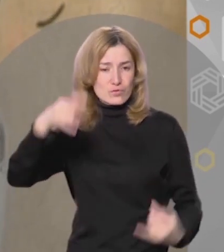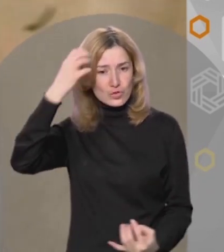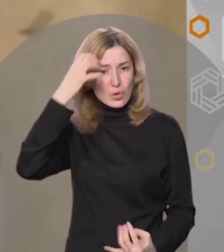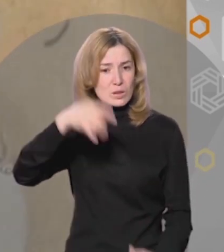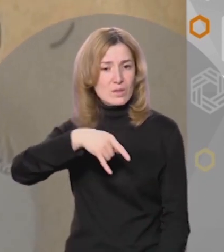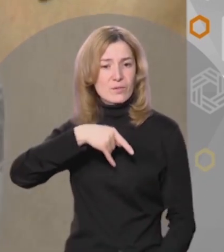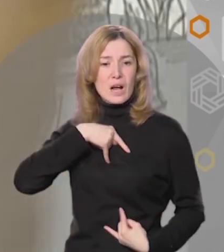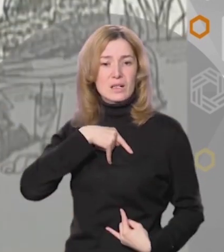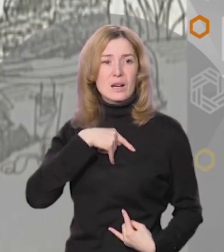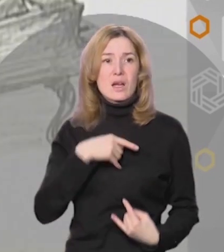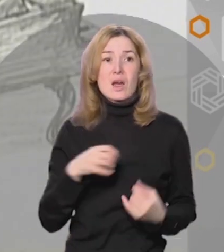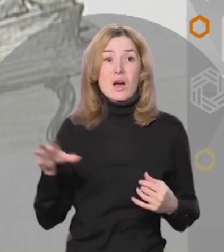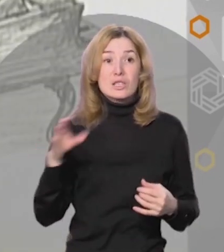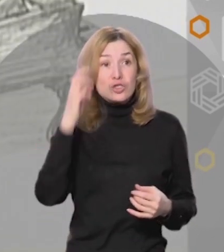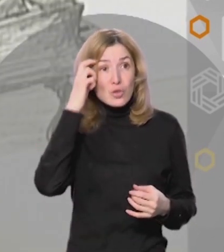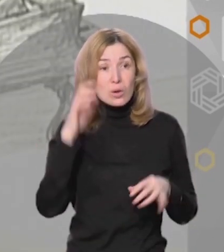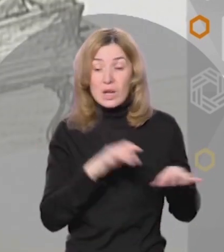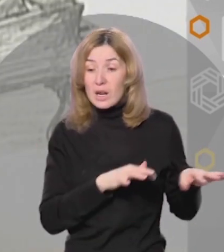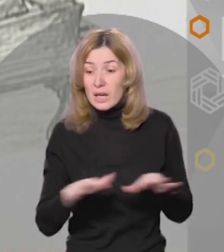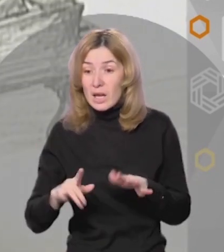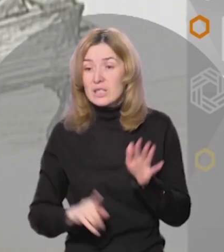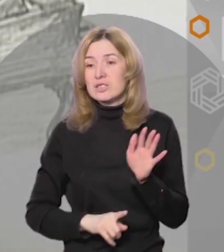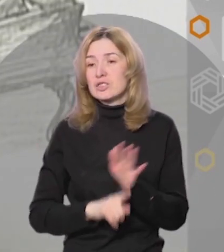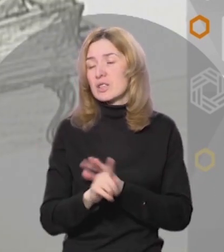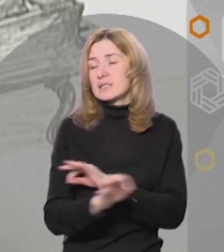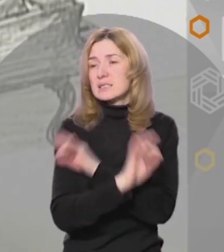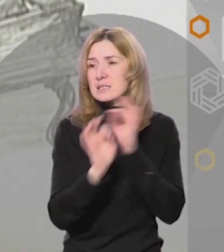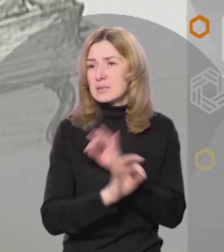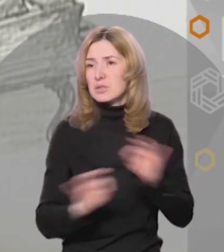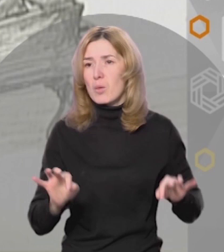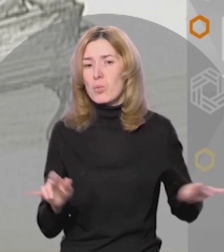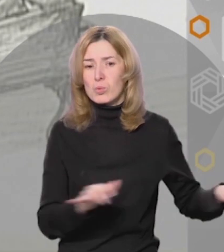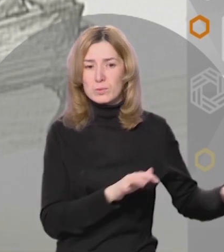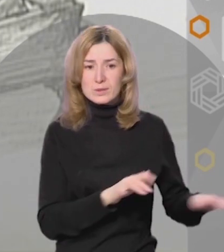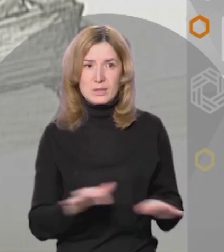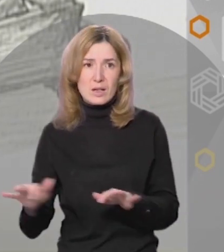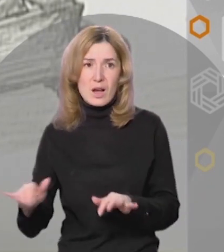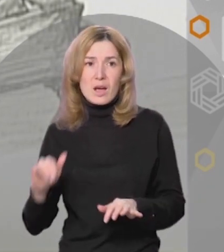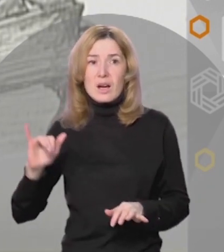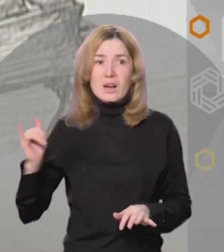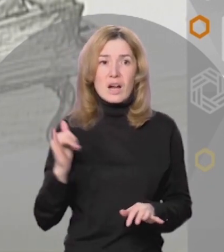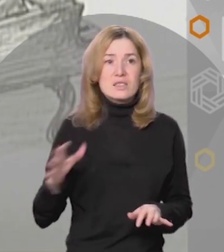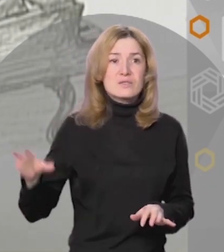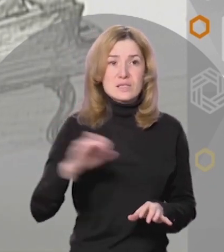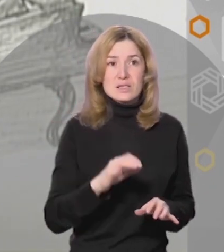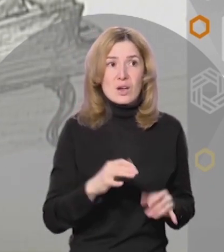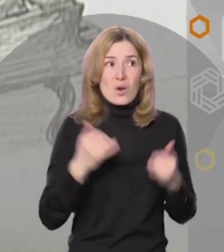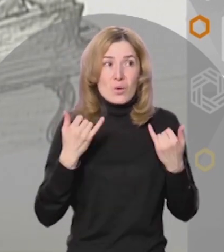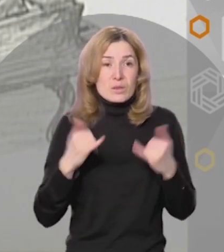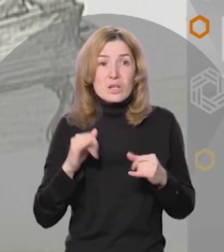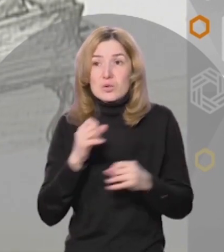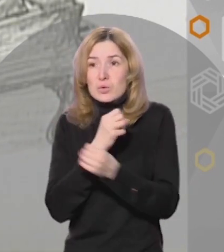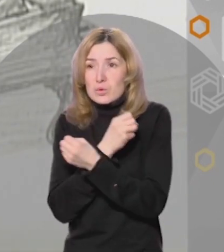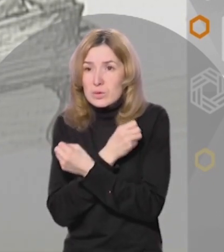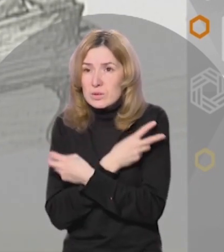черный фрак. Старичок сел за рояль, и полилась чудесная музыка. Карандашики, их